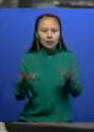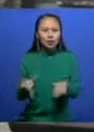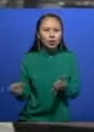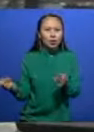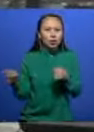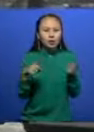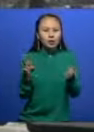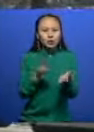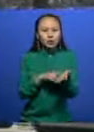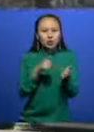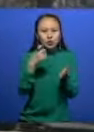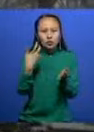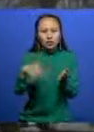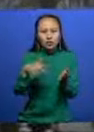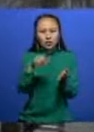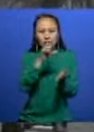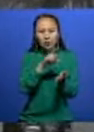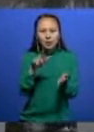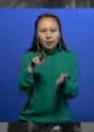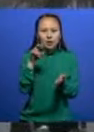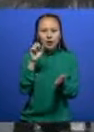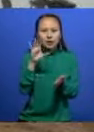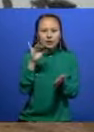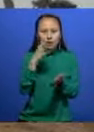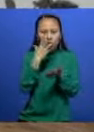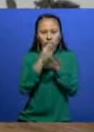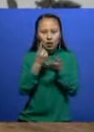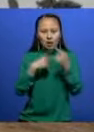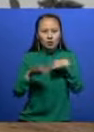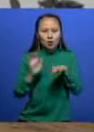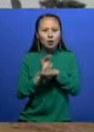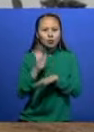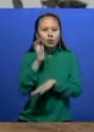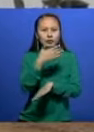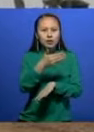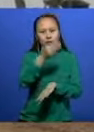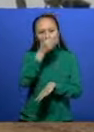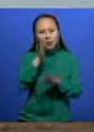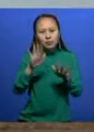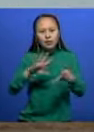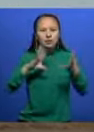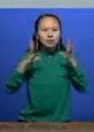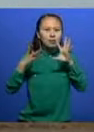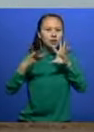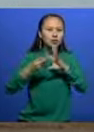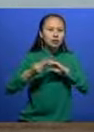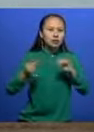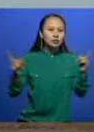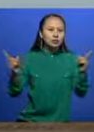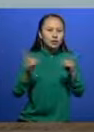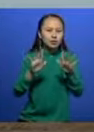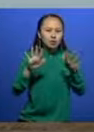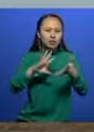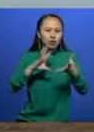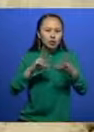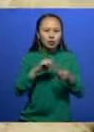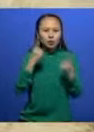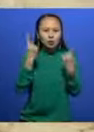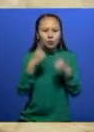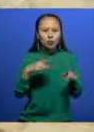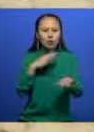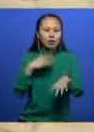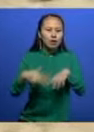көшіріліп жатыр. Шамамен 130-дан астам пәкістандық өз еліне жеткізілді. Естеріңізге сала кетейік, Сауд Арабиясы мен Парсы шығанағындағы басқа елдерден